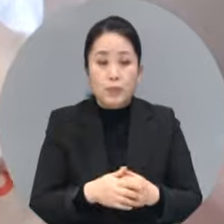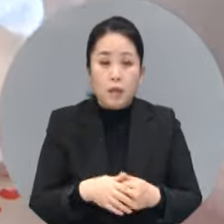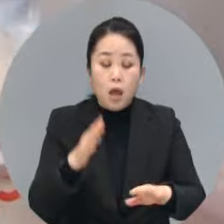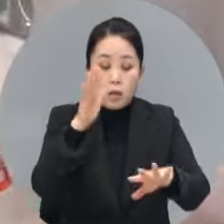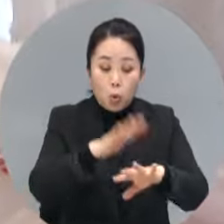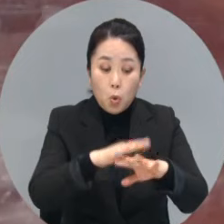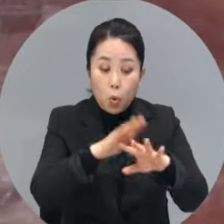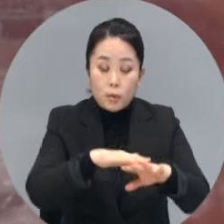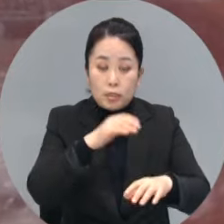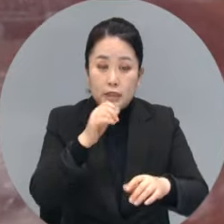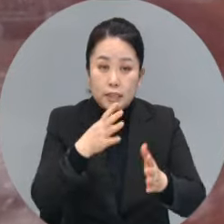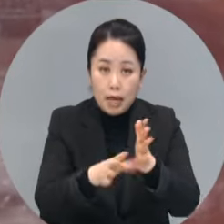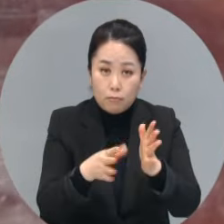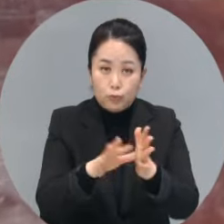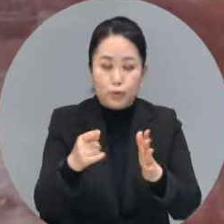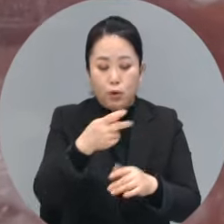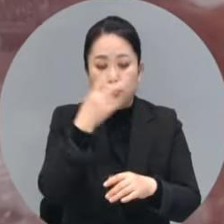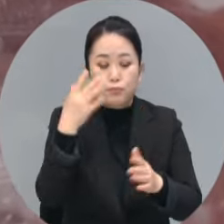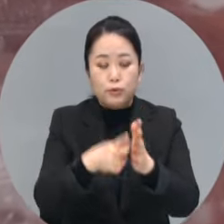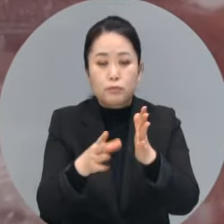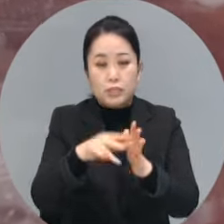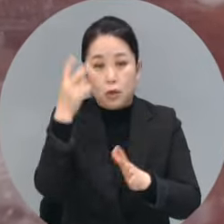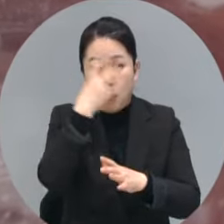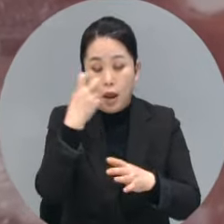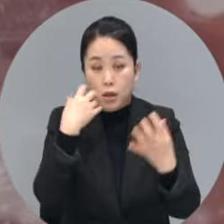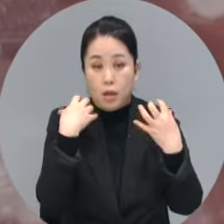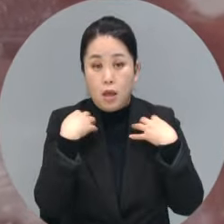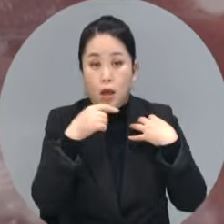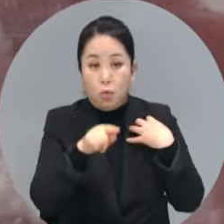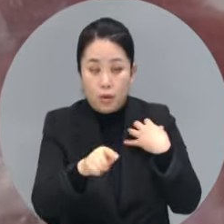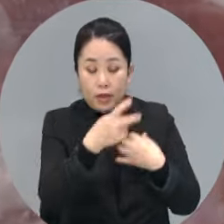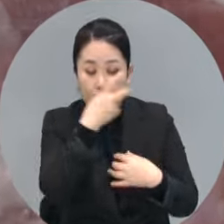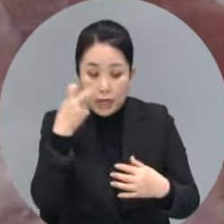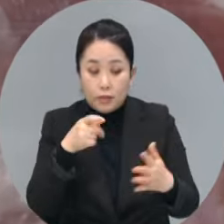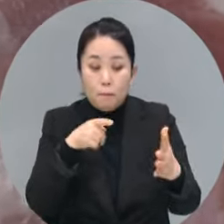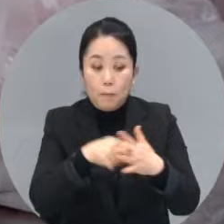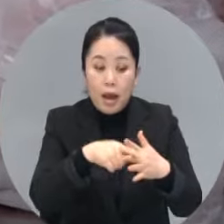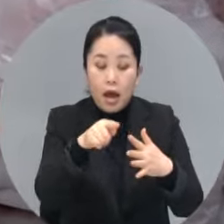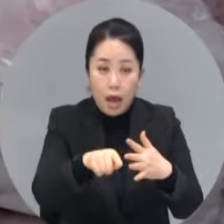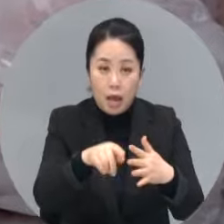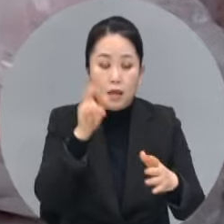농산물품질관리원은 단속된 업체들을 원산지 표기법 위반 혐의로 검찰에 넘기는